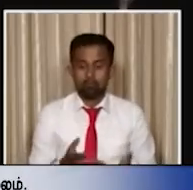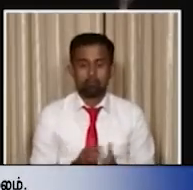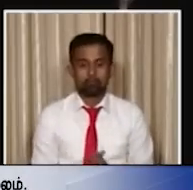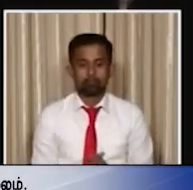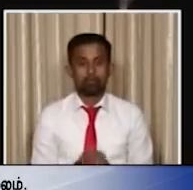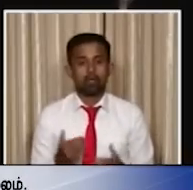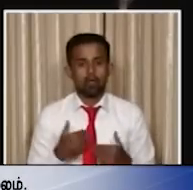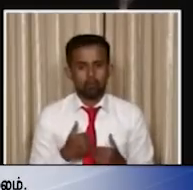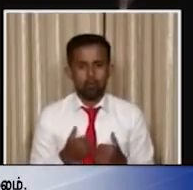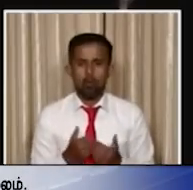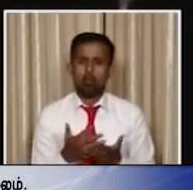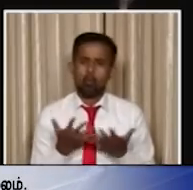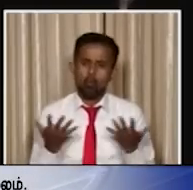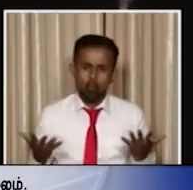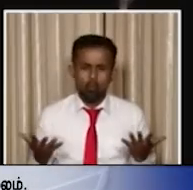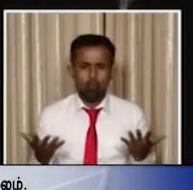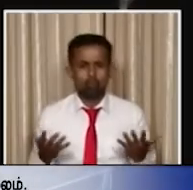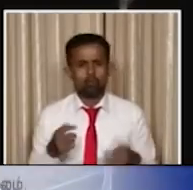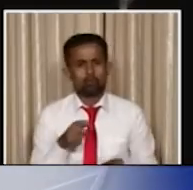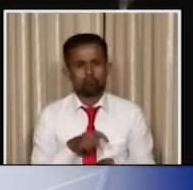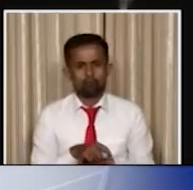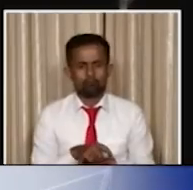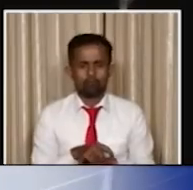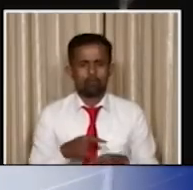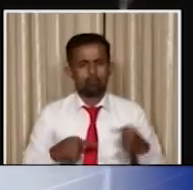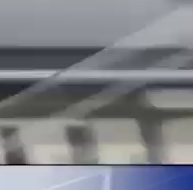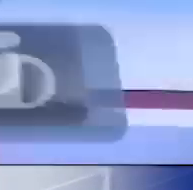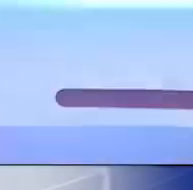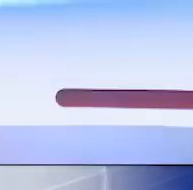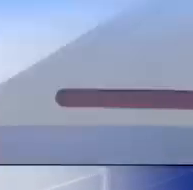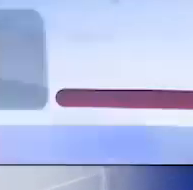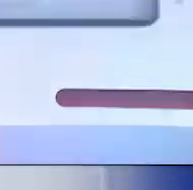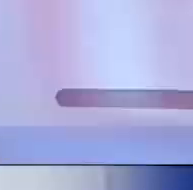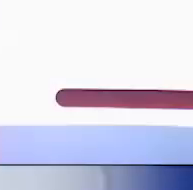அதற்கு இடமளிக்குமாறு நான் கோரிக்கை